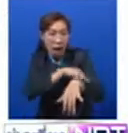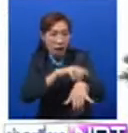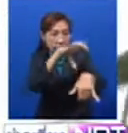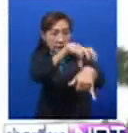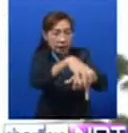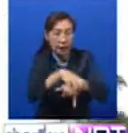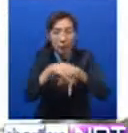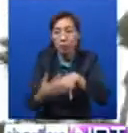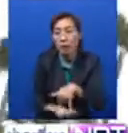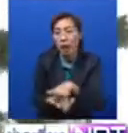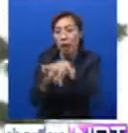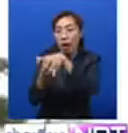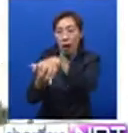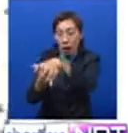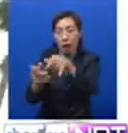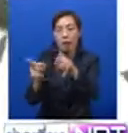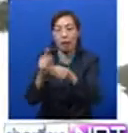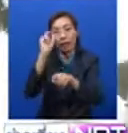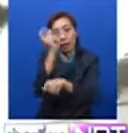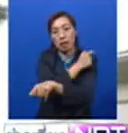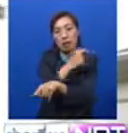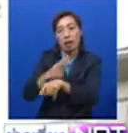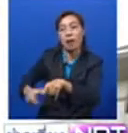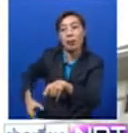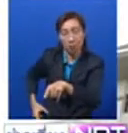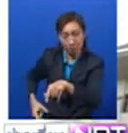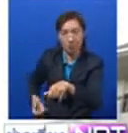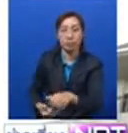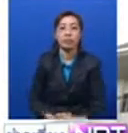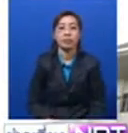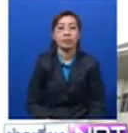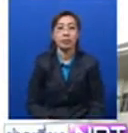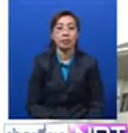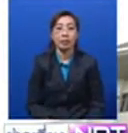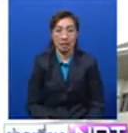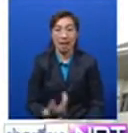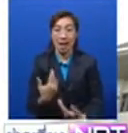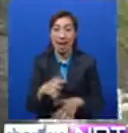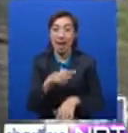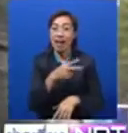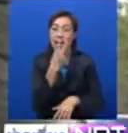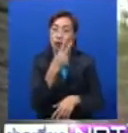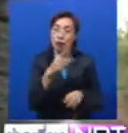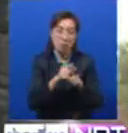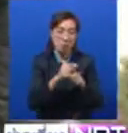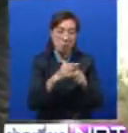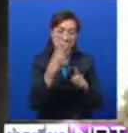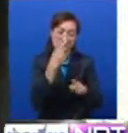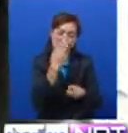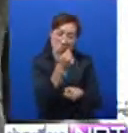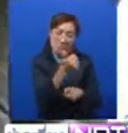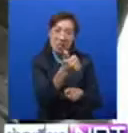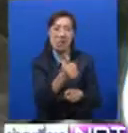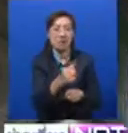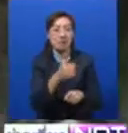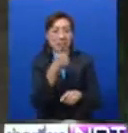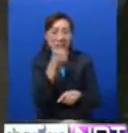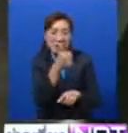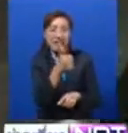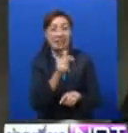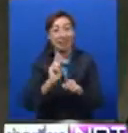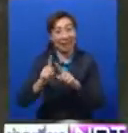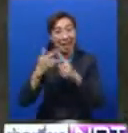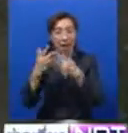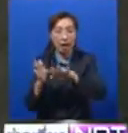ซึ่งก็คือพระเสวตอดุลยเดชพาหนนั่นเองค่ะ ค่ะจากเรื่องที่เป็นความสิริมงคลของคนไทยทั้งประเทศนะค